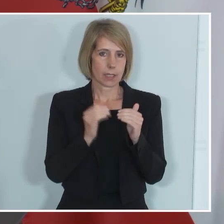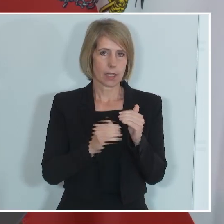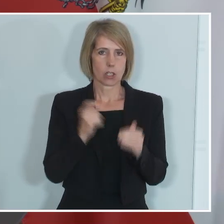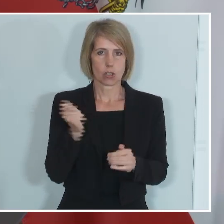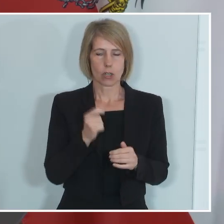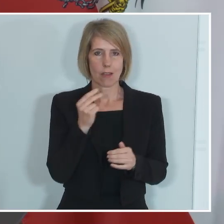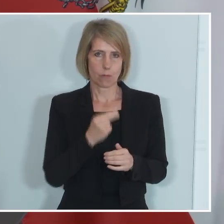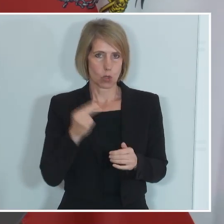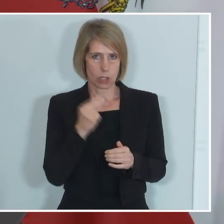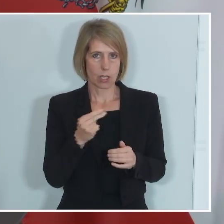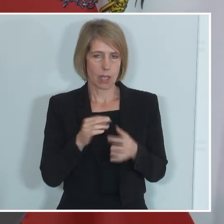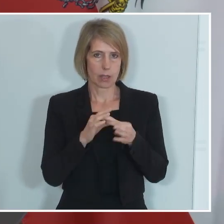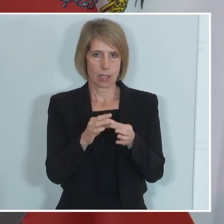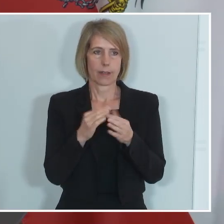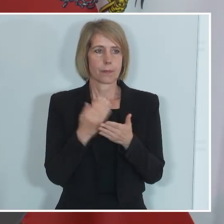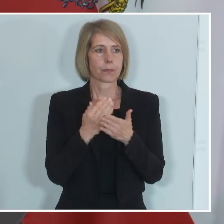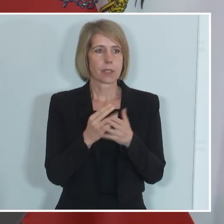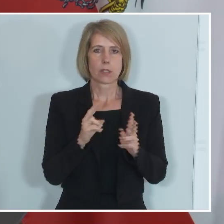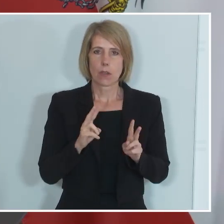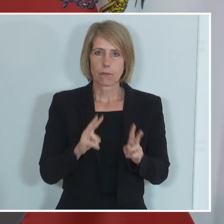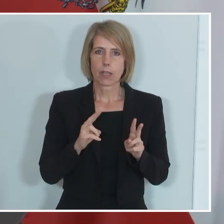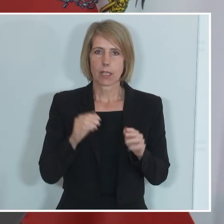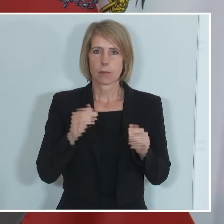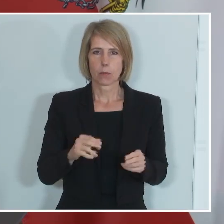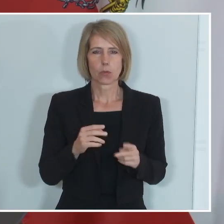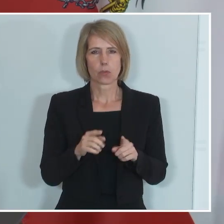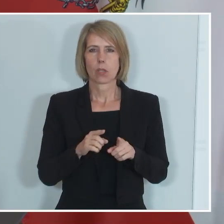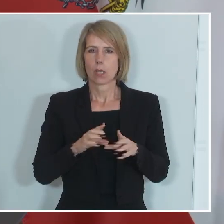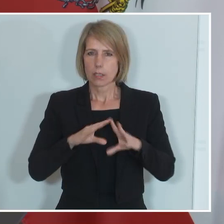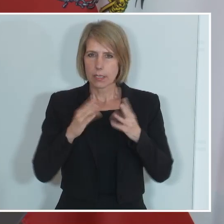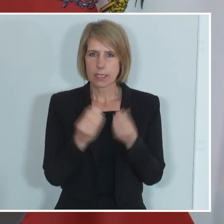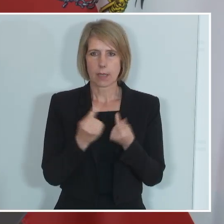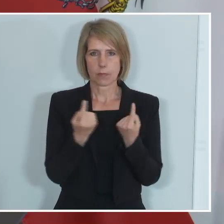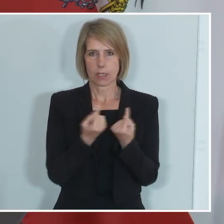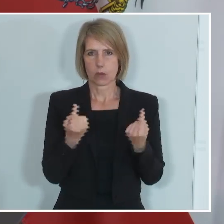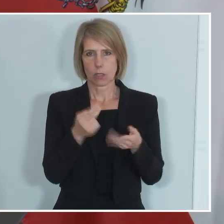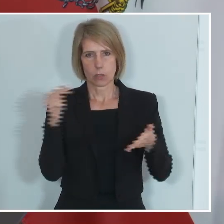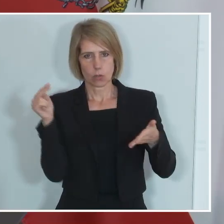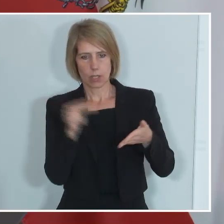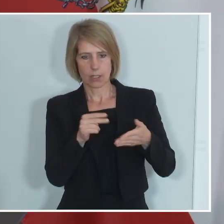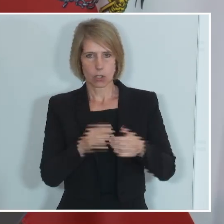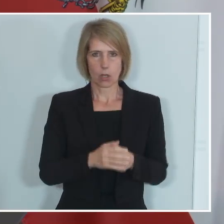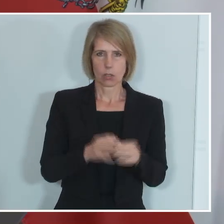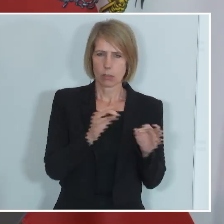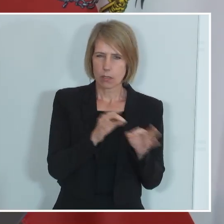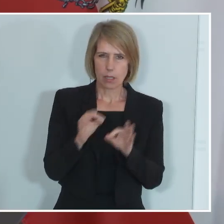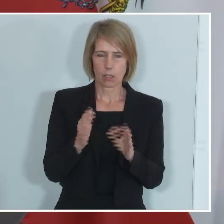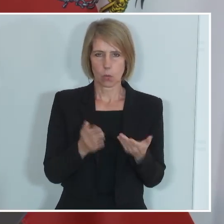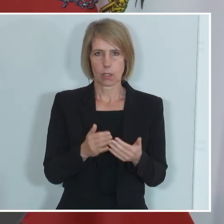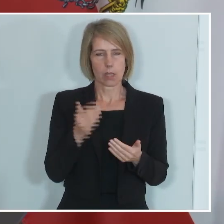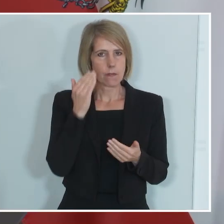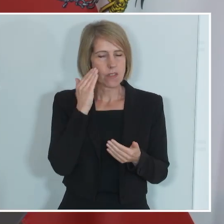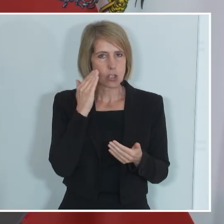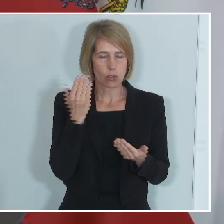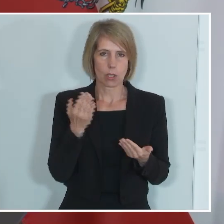gibt. Und daher glaube ich, muss man jetzt wirklich akkordiert sich die Gesamtlage anschauen. Man muss auch die Wissenschaft, die